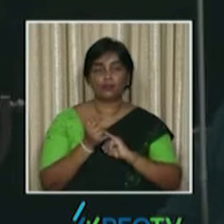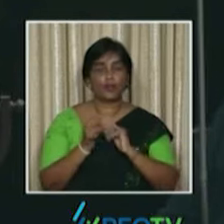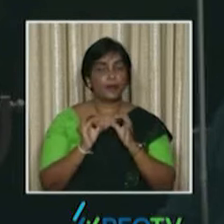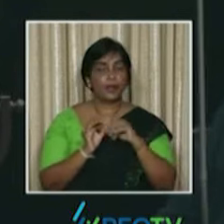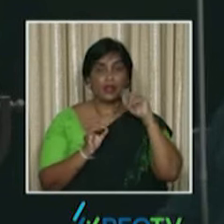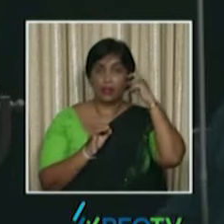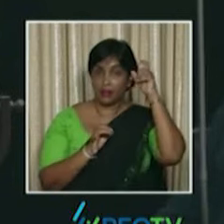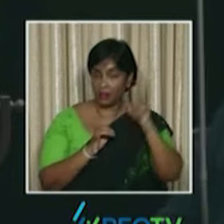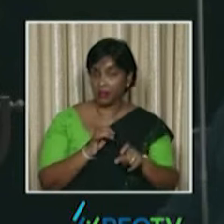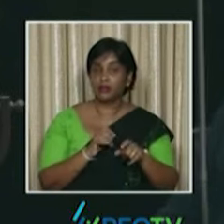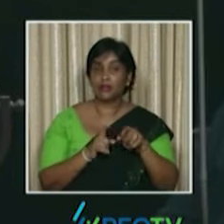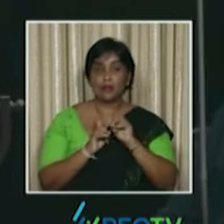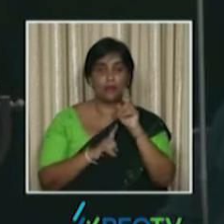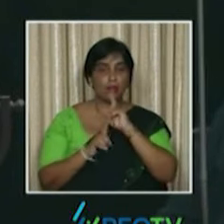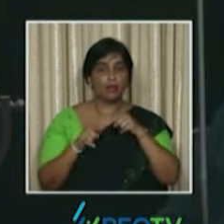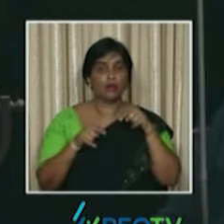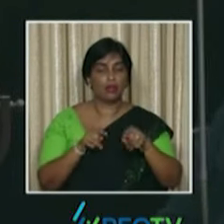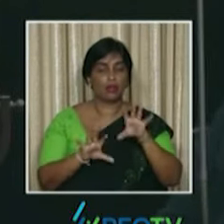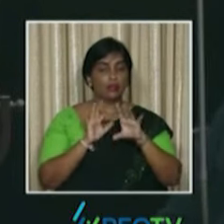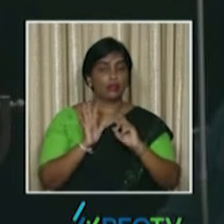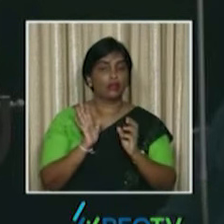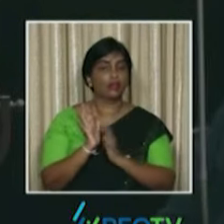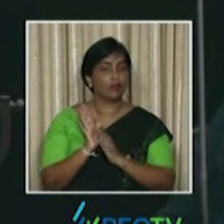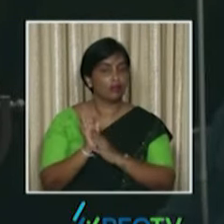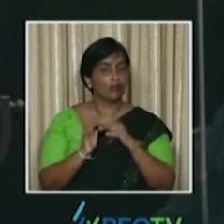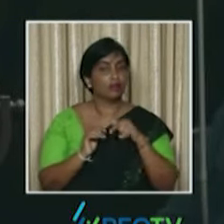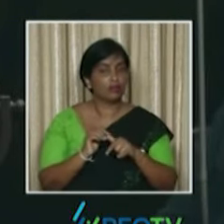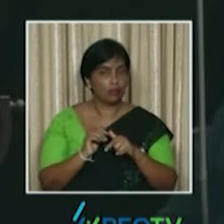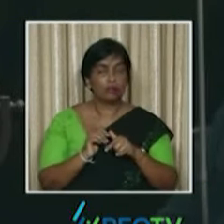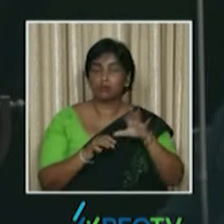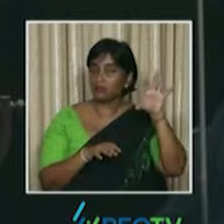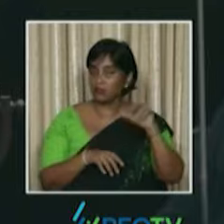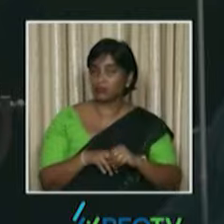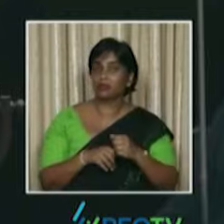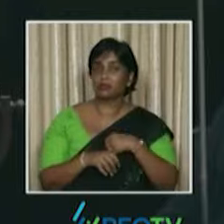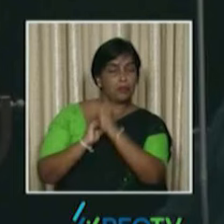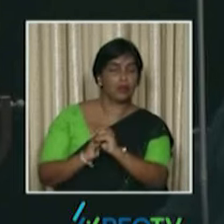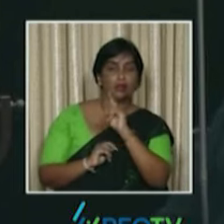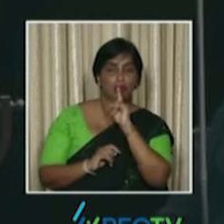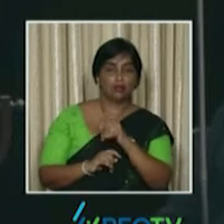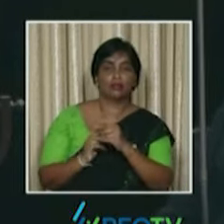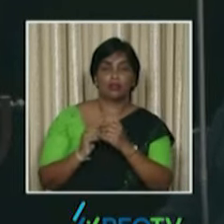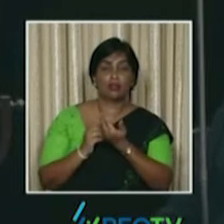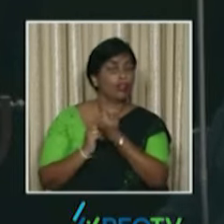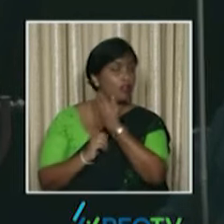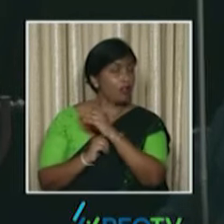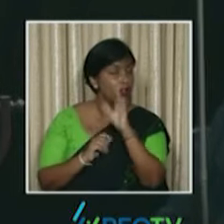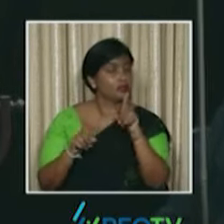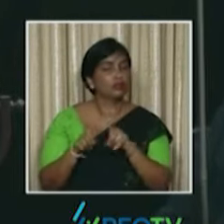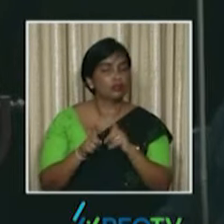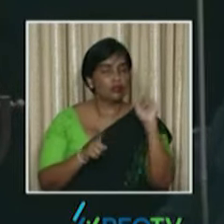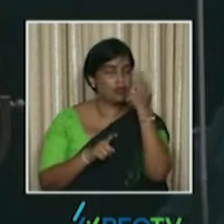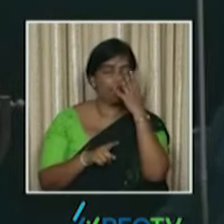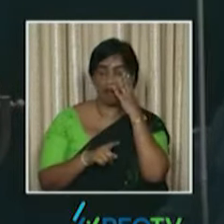බණ්ඩාරනායක මැතිනියව මේ පාර්ලිමේන්තුවේ තේරීම්කාරක සභාවක් ඉදිරියට ගහලා දෝෂාභියෝගයක් ගෙනල්ලා ඉවත් කරපු විදිය